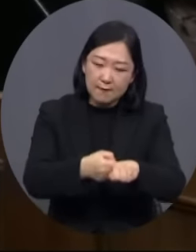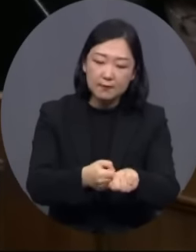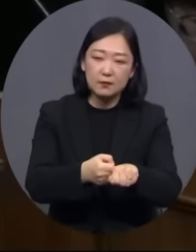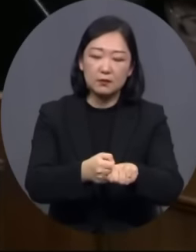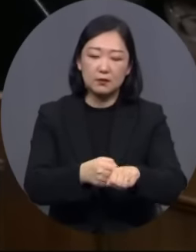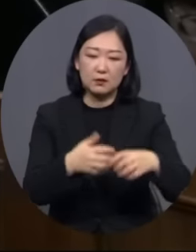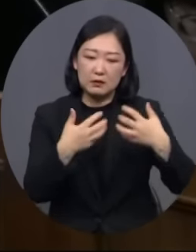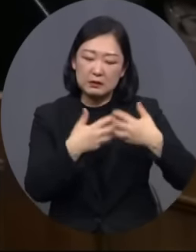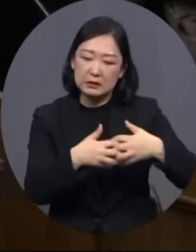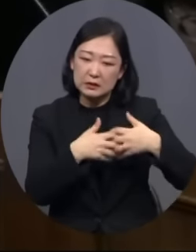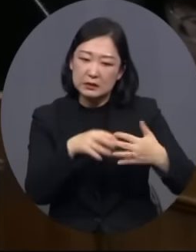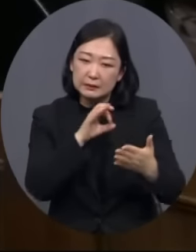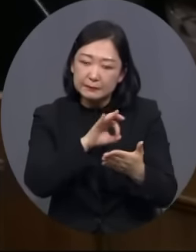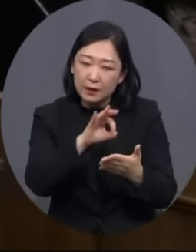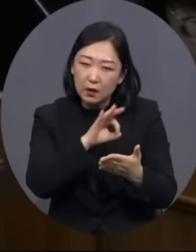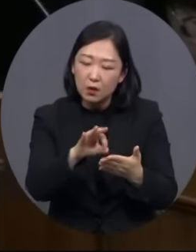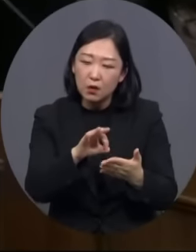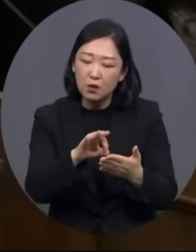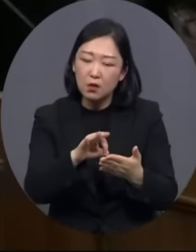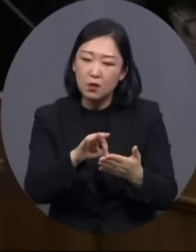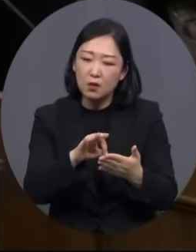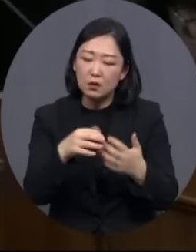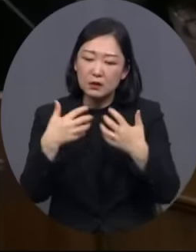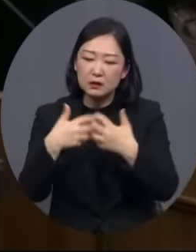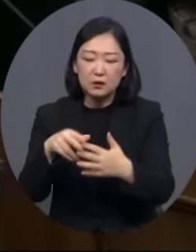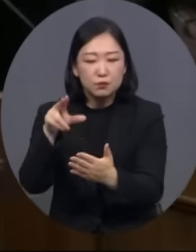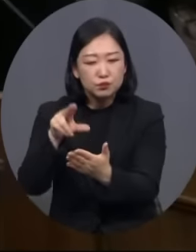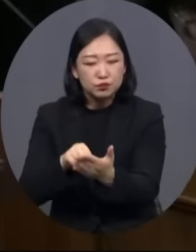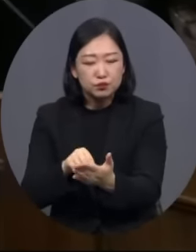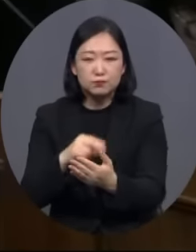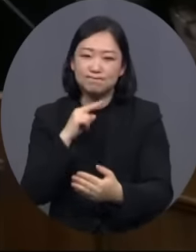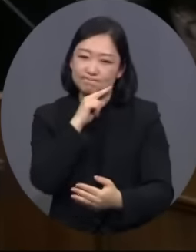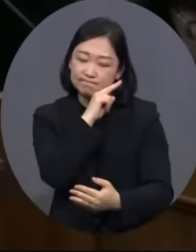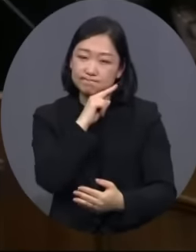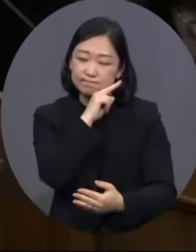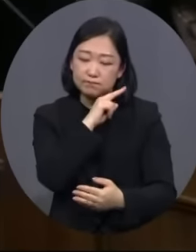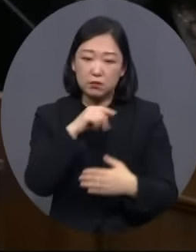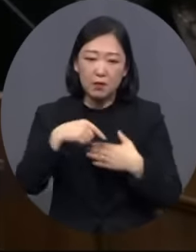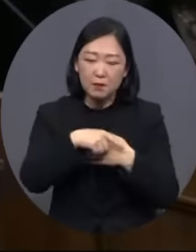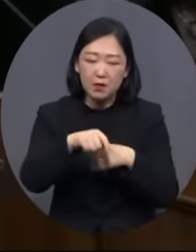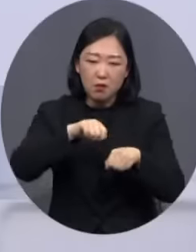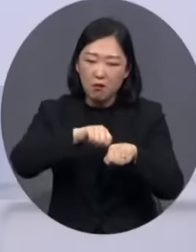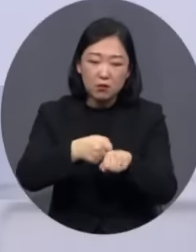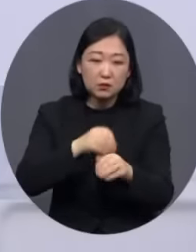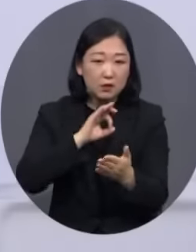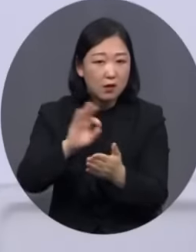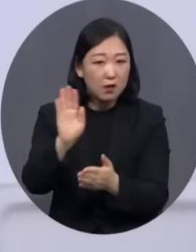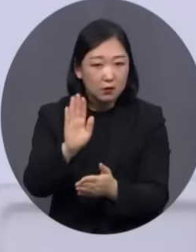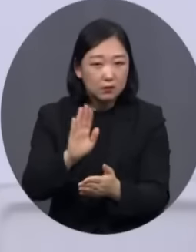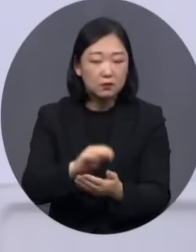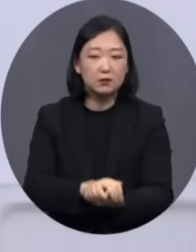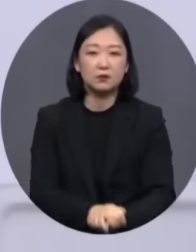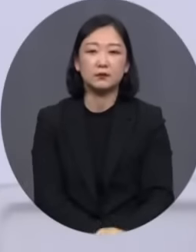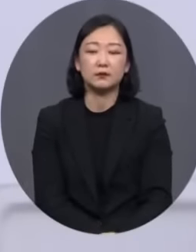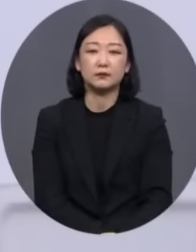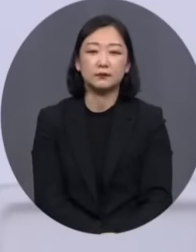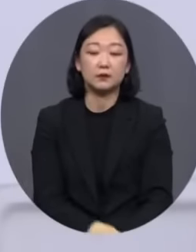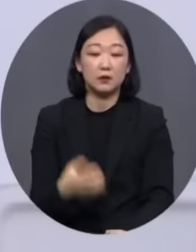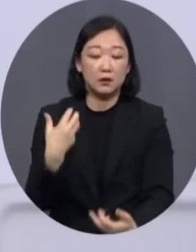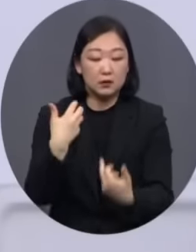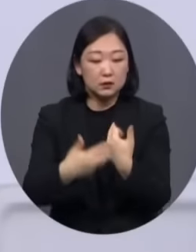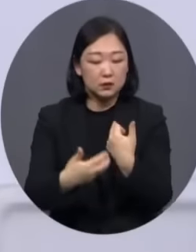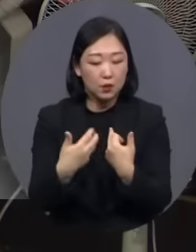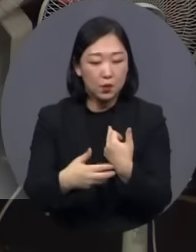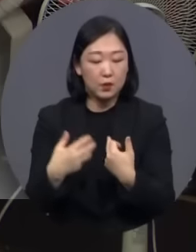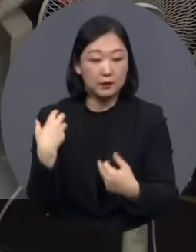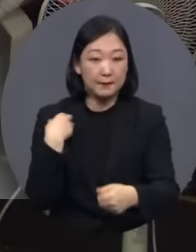또는 작동제어 오류를 의심해 볼 수 있는데 밖에서 작동을 무리하게 하진 않았을까. 서귀포의료원은 담당 의사의